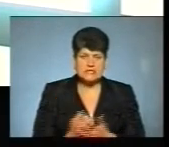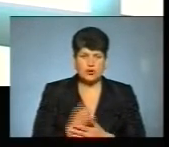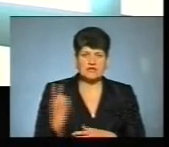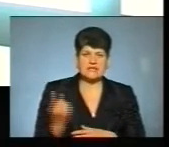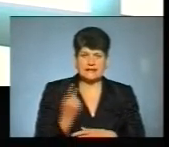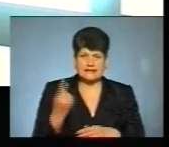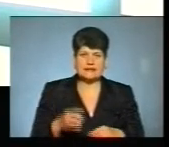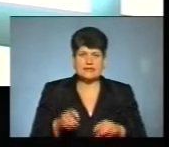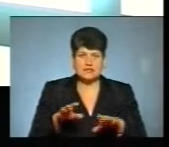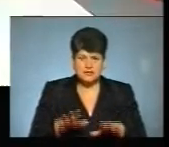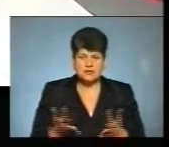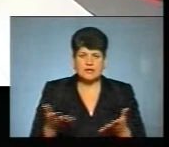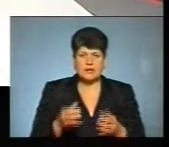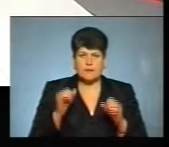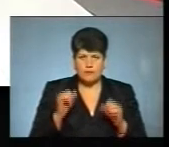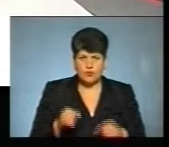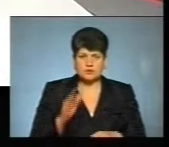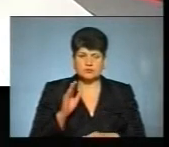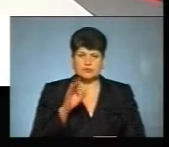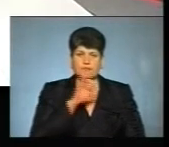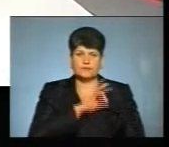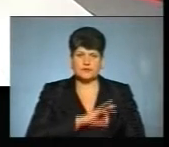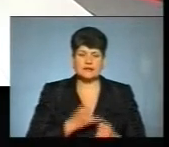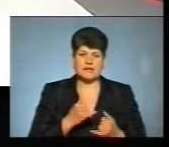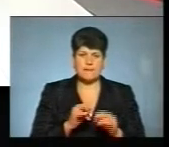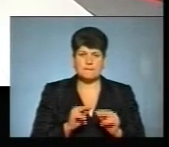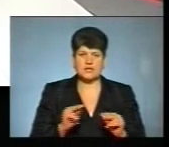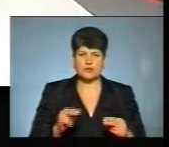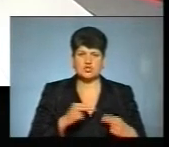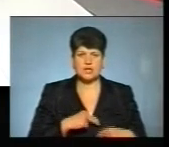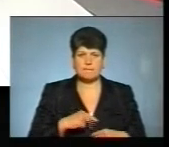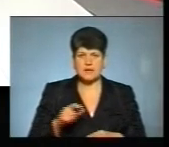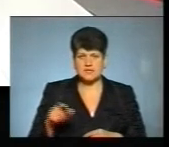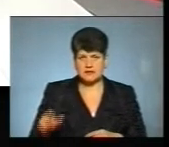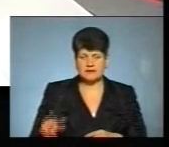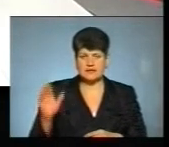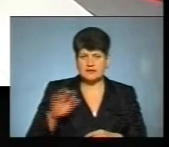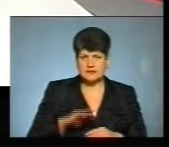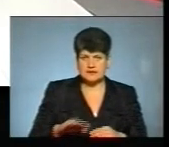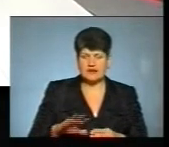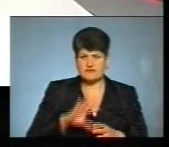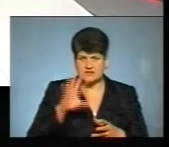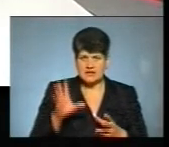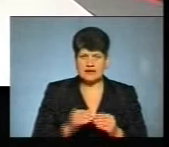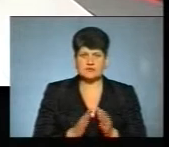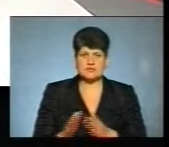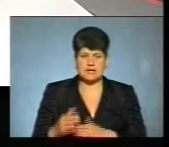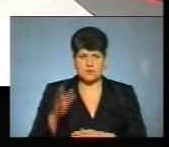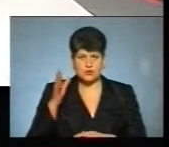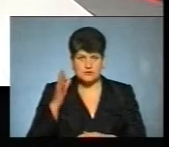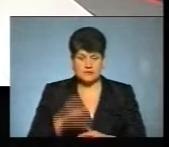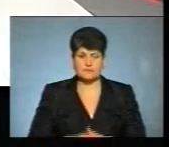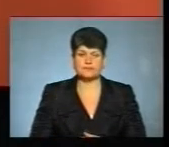єдине рішення, яке можна буде застосувати для педагогічних працівників, для учнів і взагалі в системі освіти.